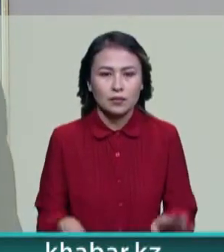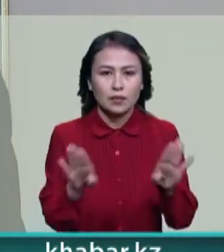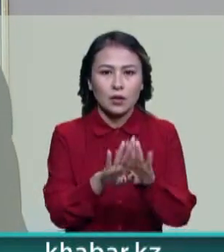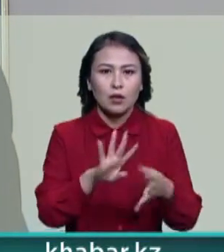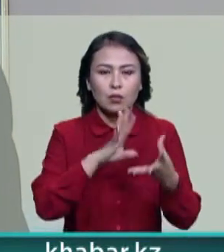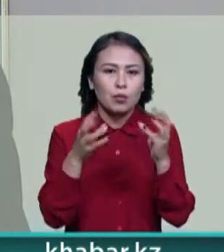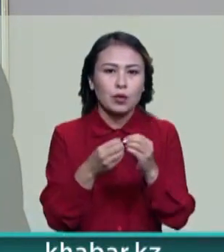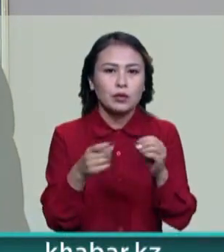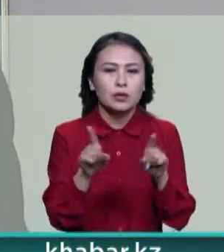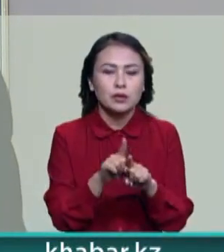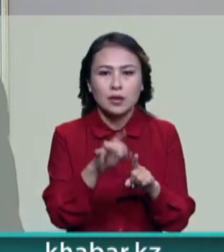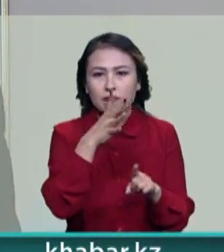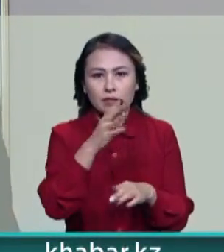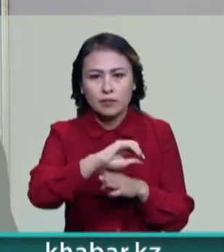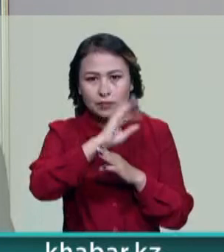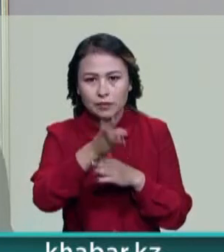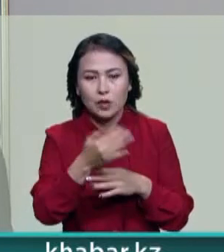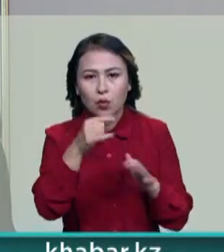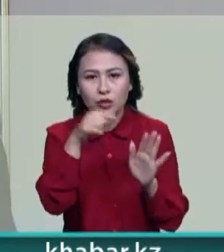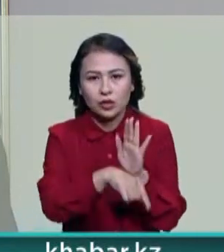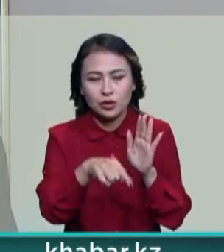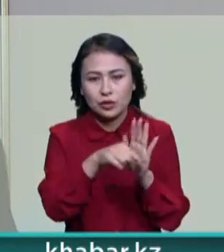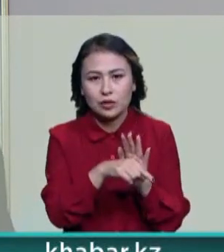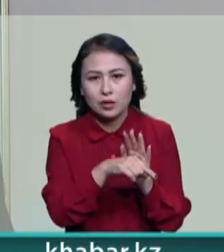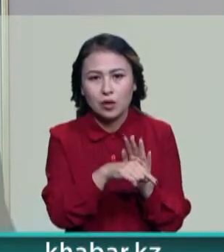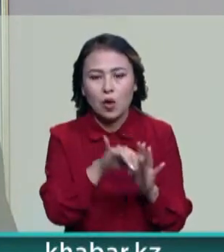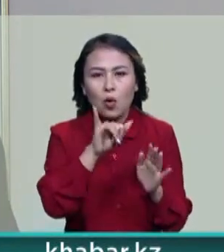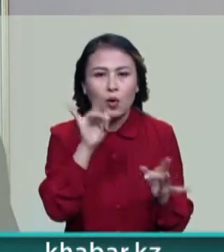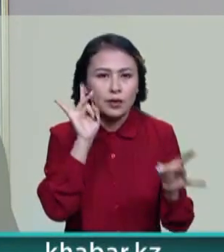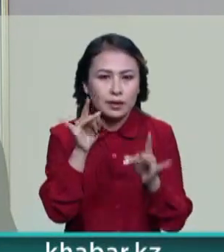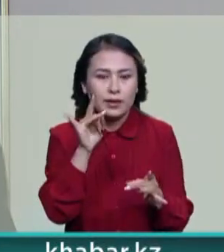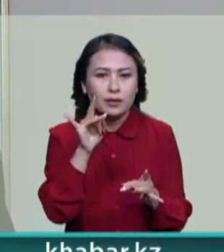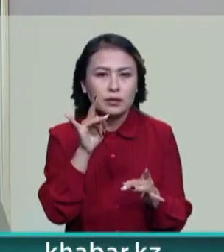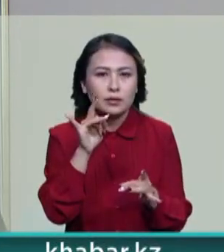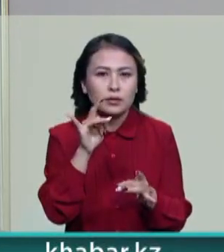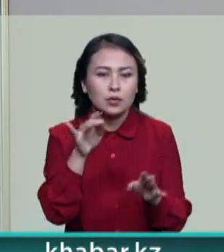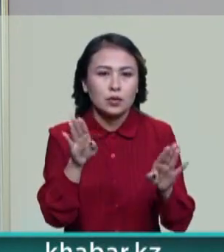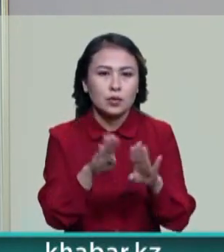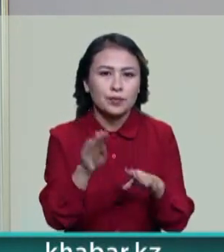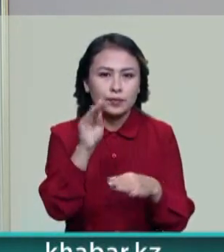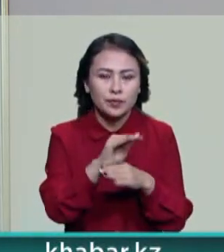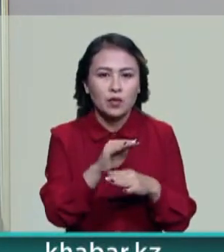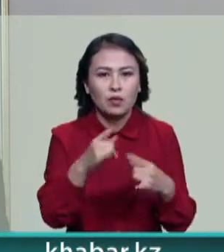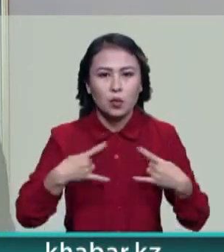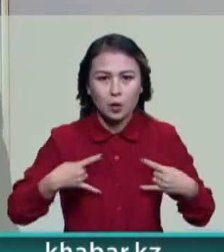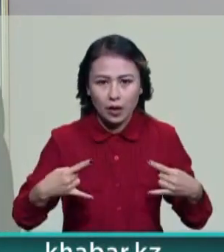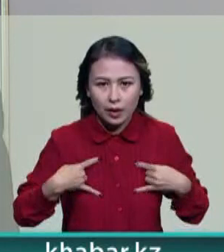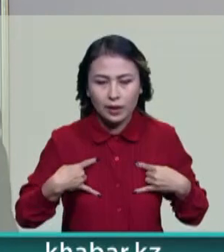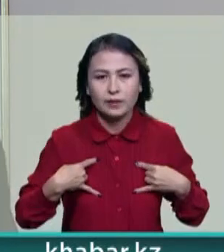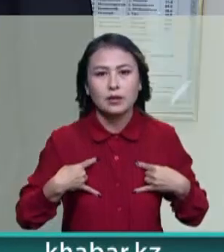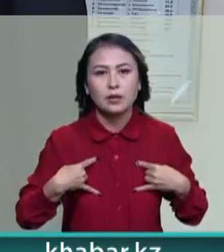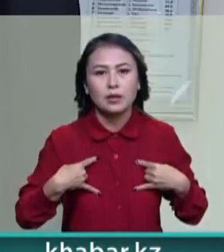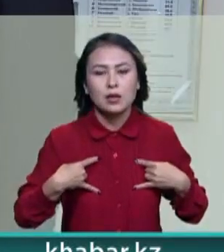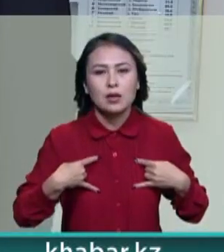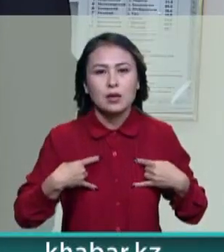заманауи медицина құралдарымен жарақталған, оның ішінде ультрадыбысты зерттеу аппараты, сосын флюорография қорындарлық,